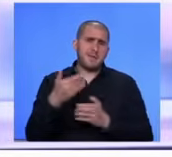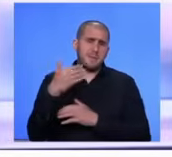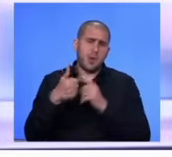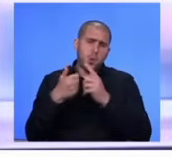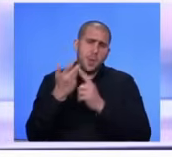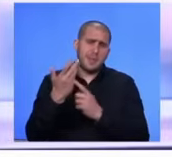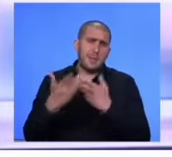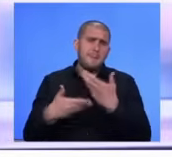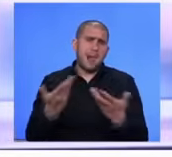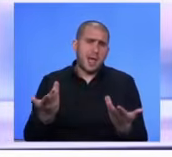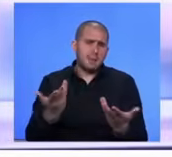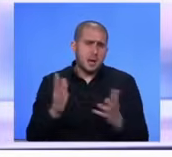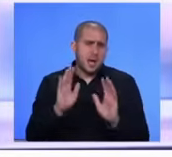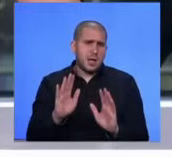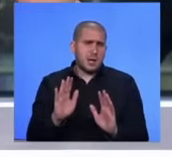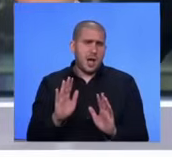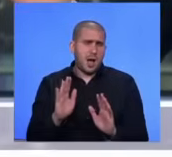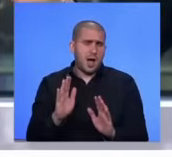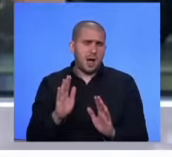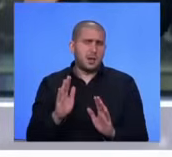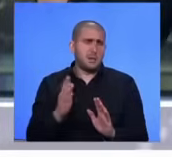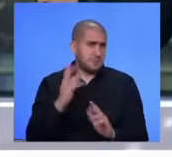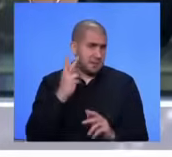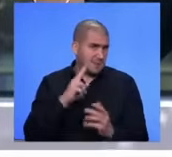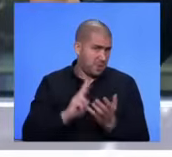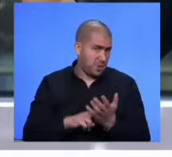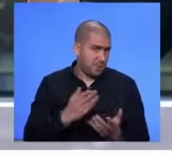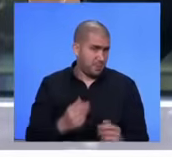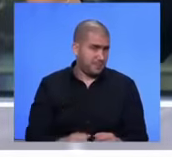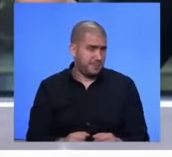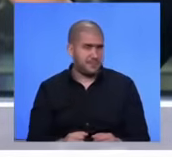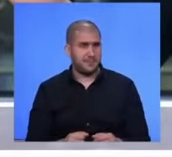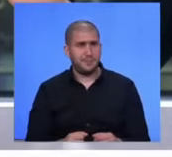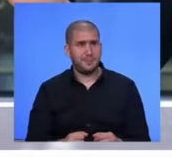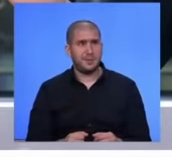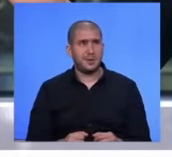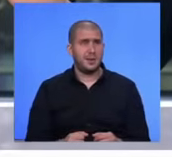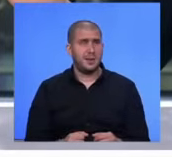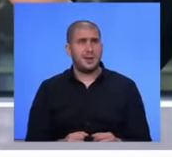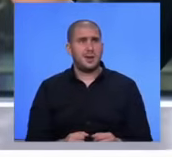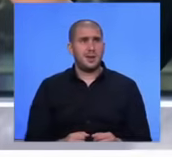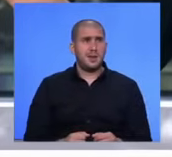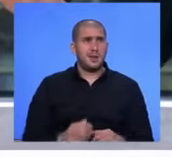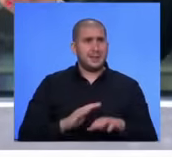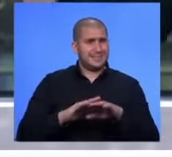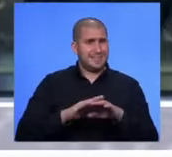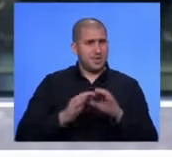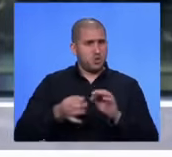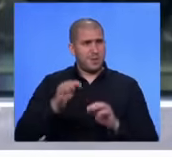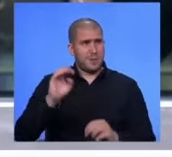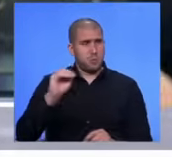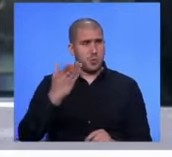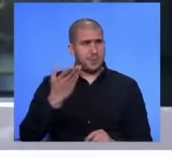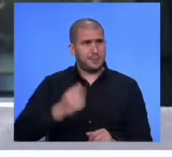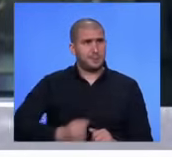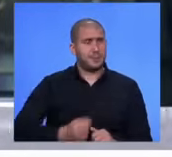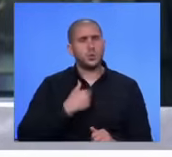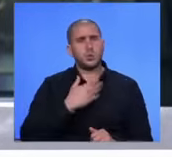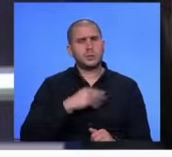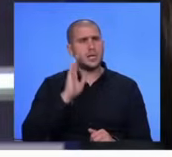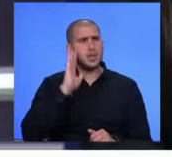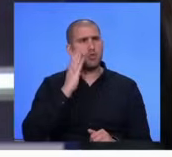צעד, וככה יעד מושג, אם אני מבינה נכון את דברת. שנייה, שופט מודריק, ברשותך. שנייה, ברשותך. אני רוצה